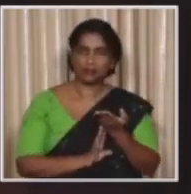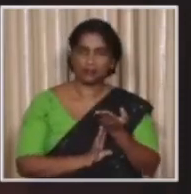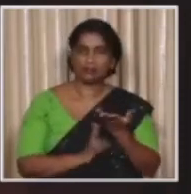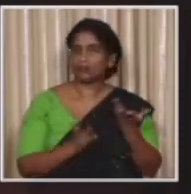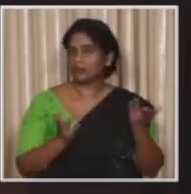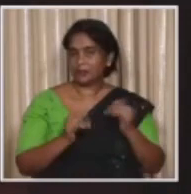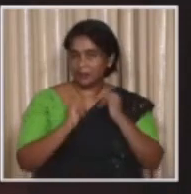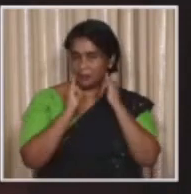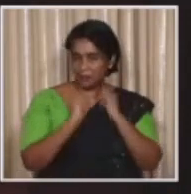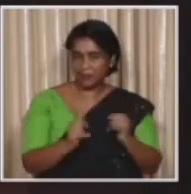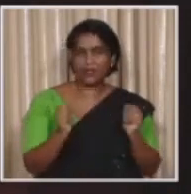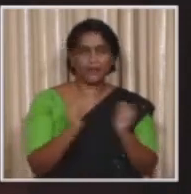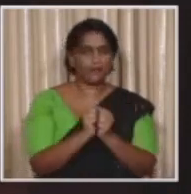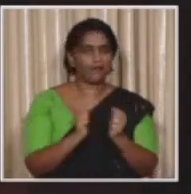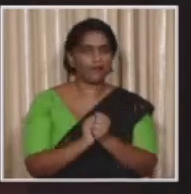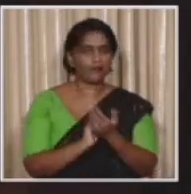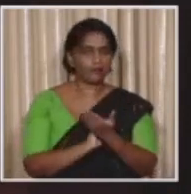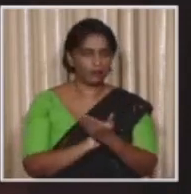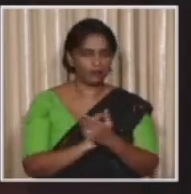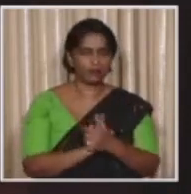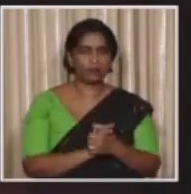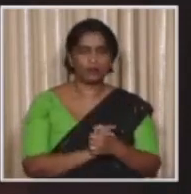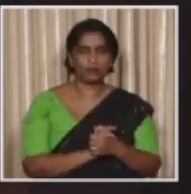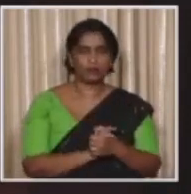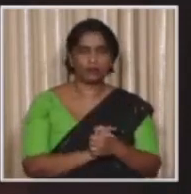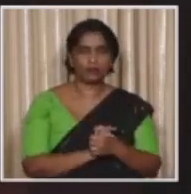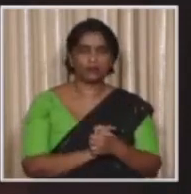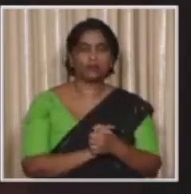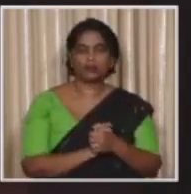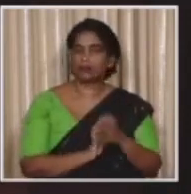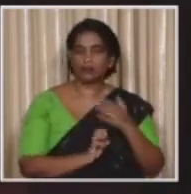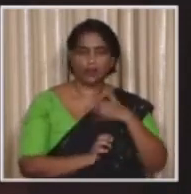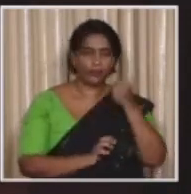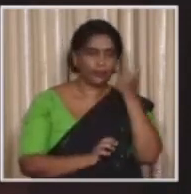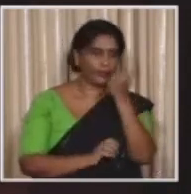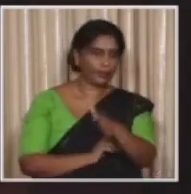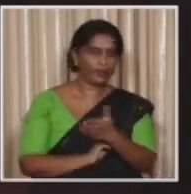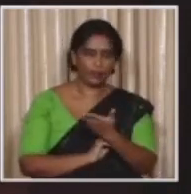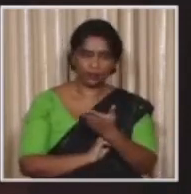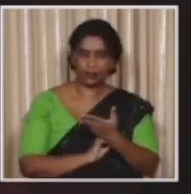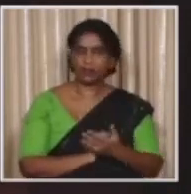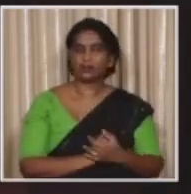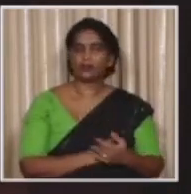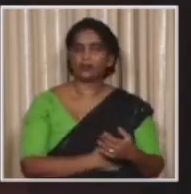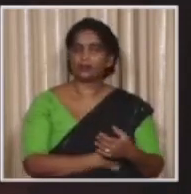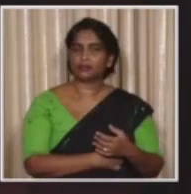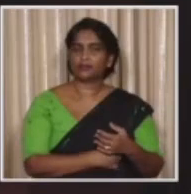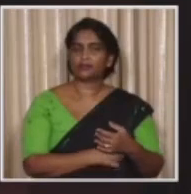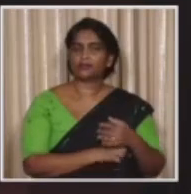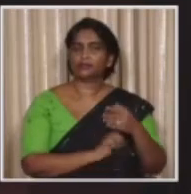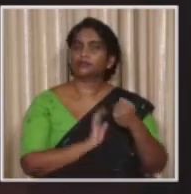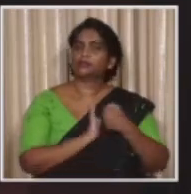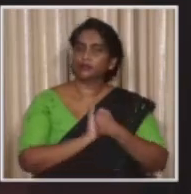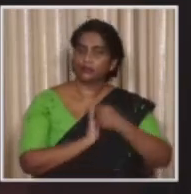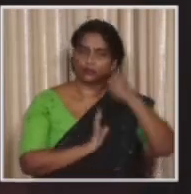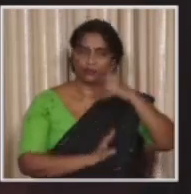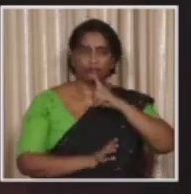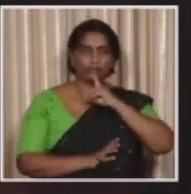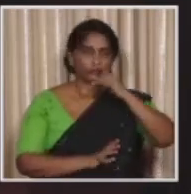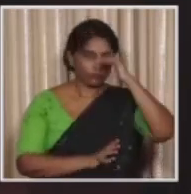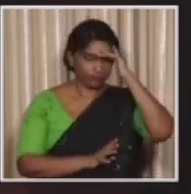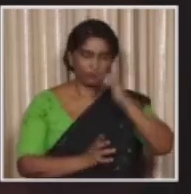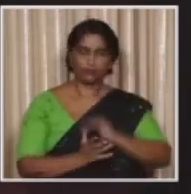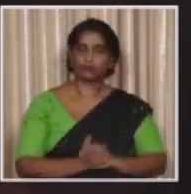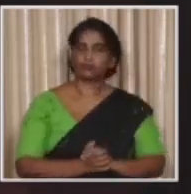මොන පහත් නීච ක්‍රියාවක්ද? අපි ඒක තරයේ හෙලා දකිනවා. දැන් ගරු නියෝජ්‍ය